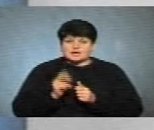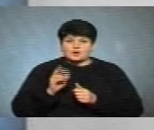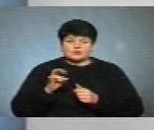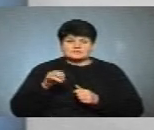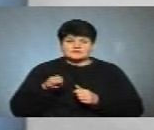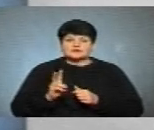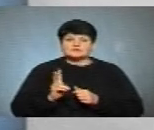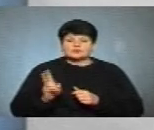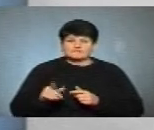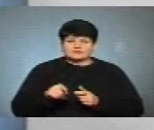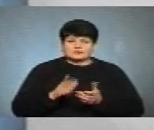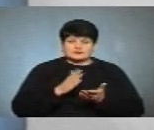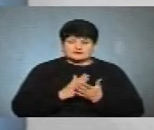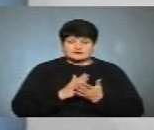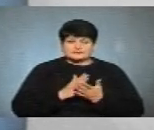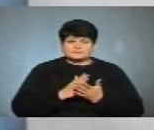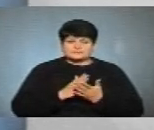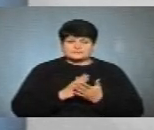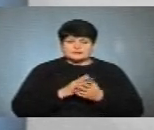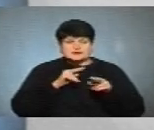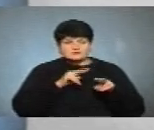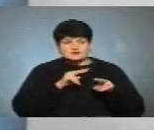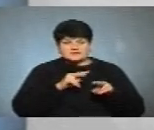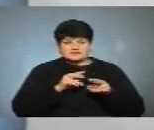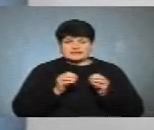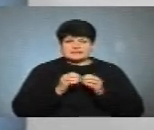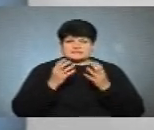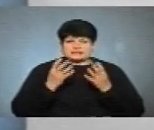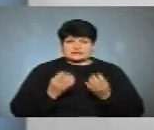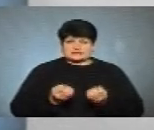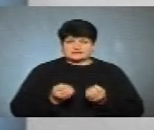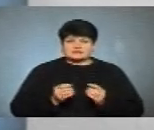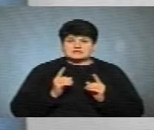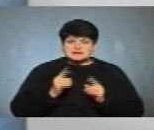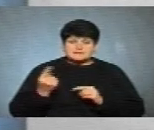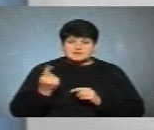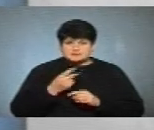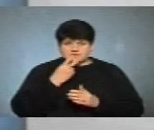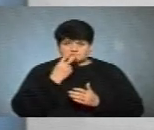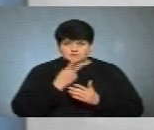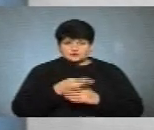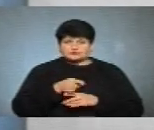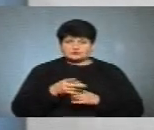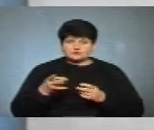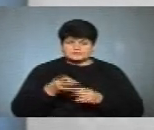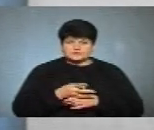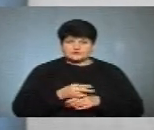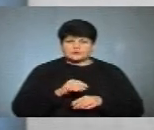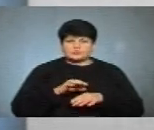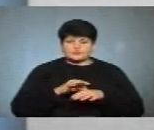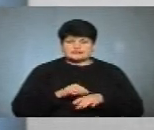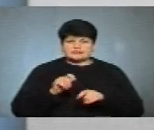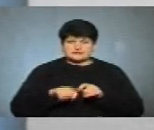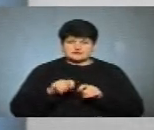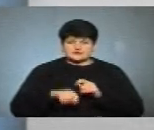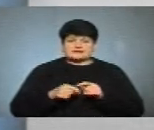визначається, він перебуває на підспостереженням 10 днів. Тільки при перших проявах, то йому необхідно проводити тестування. Це є